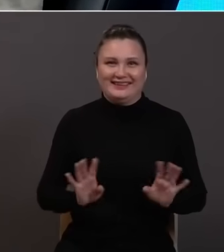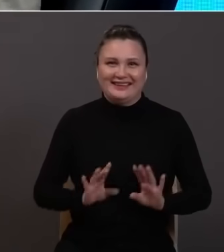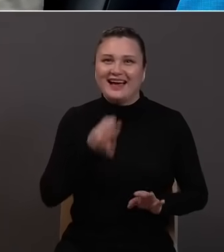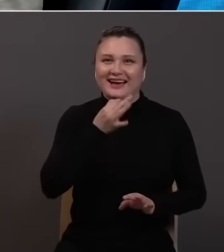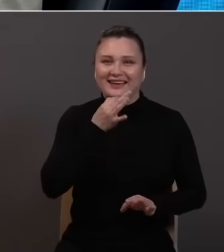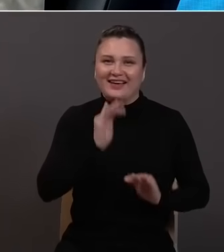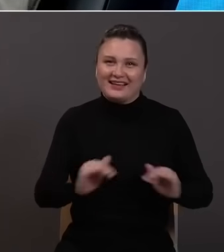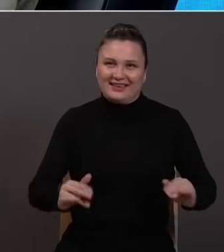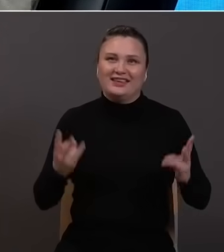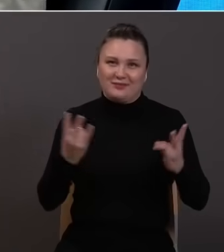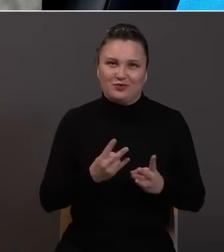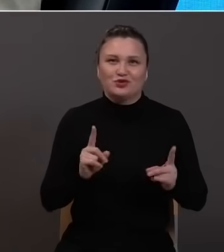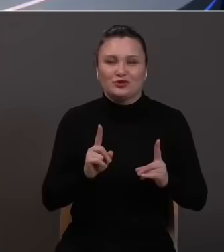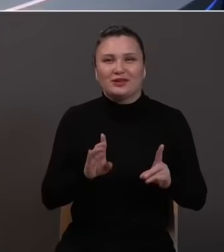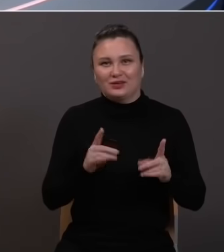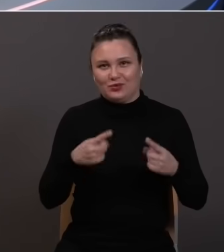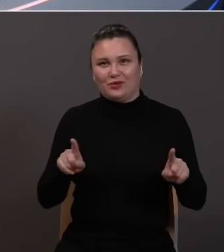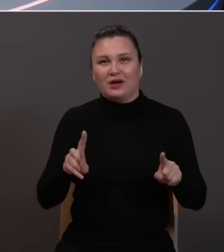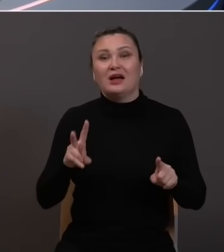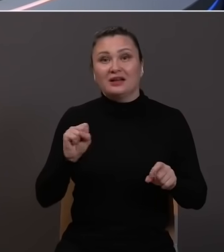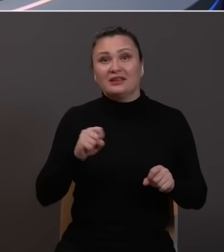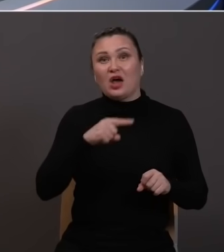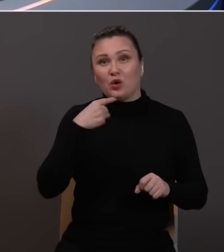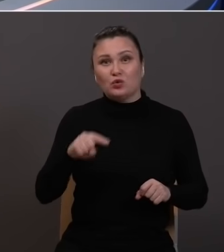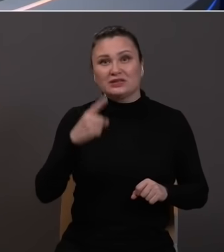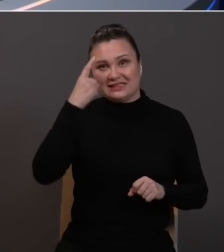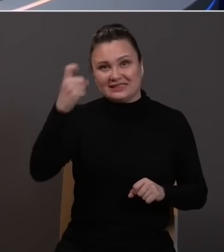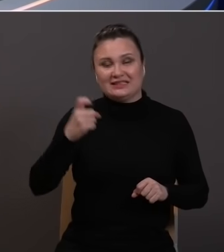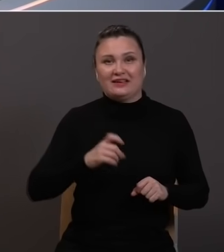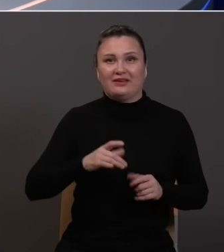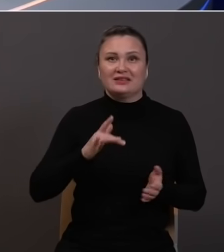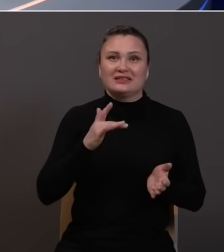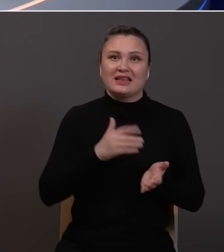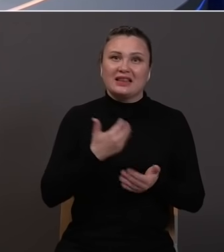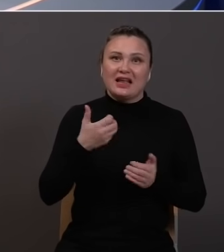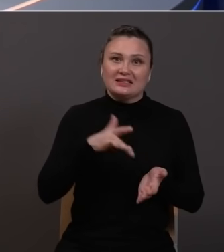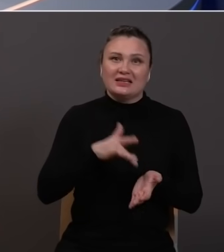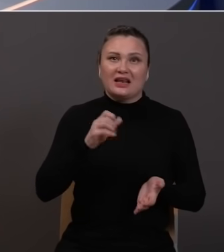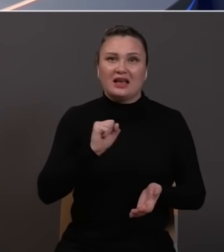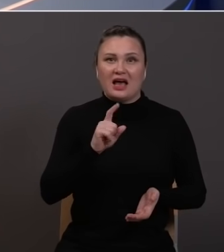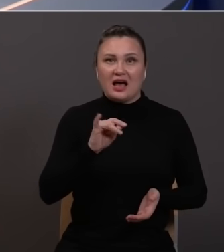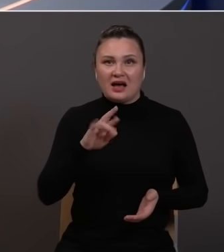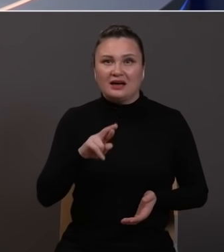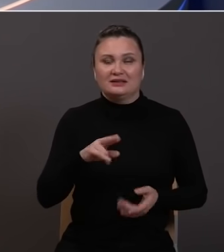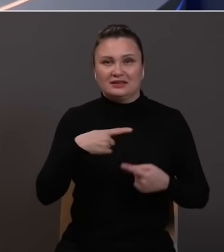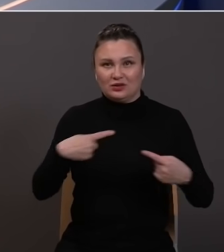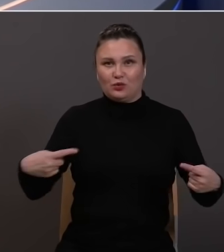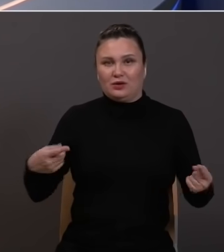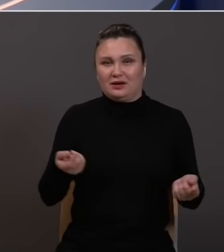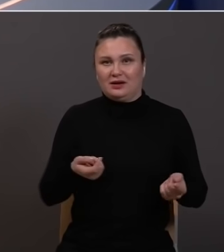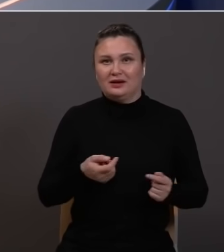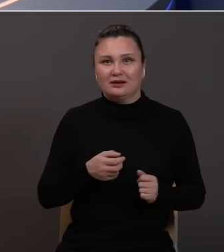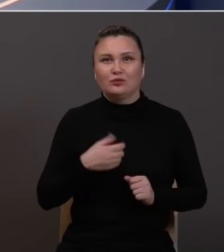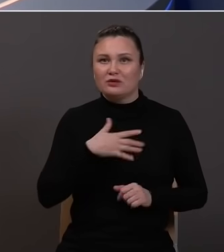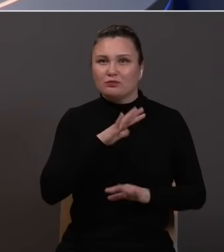Рановато. Детям все-таки нужно что-то такое. Но, возможно, на русский север, в Скандинавию, в Центральную Азию. У нас огромное количество интересных, красивых мест.